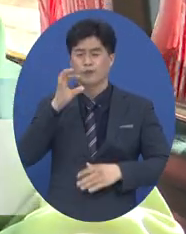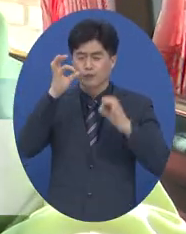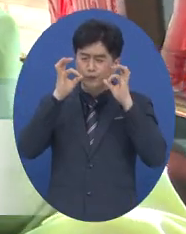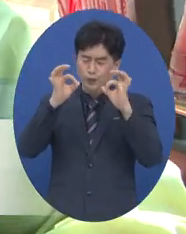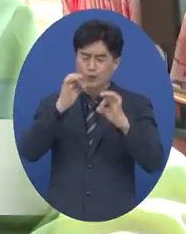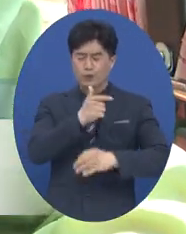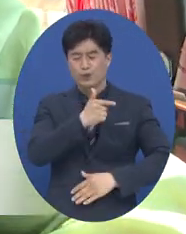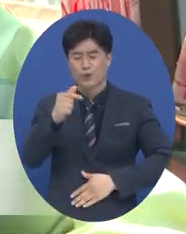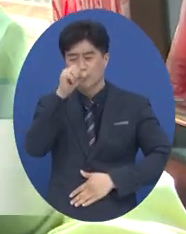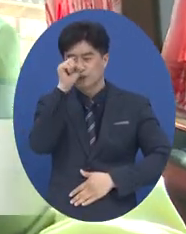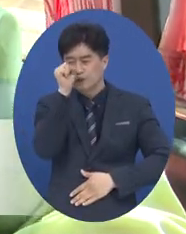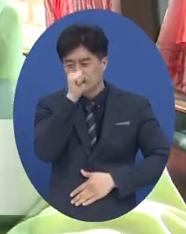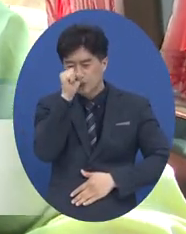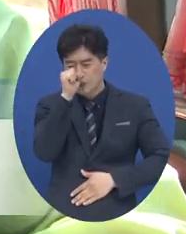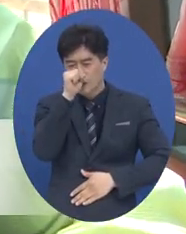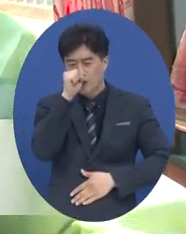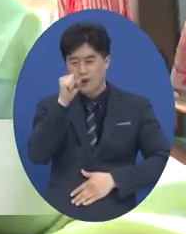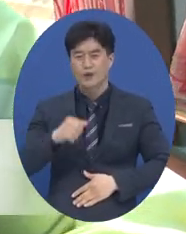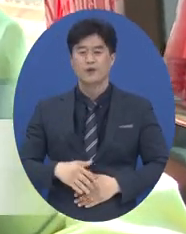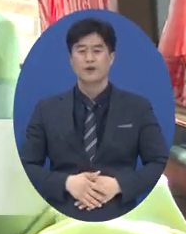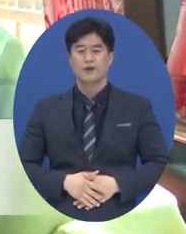풍경만 봐도